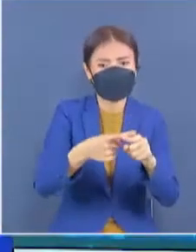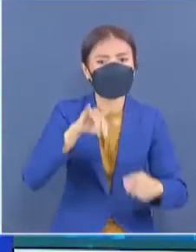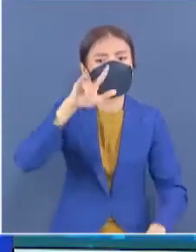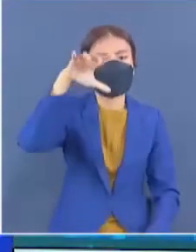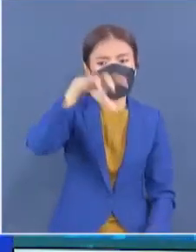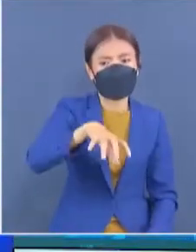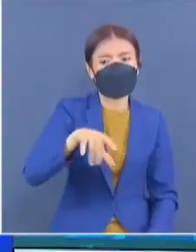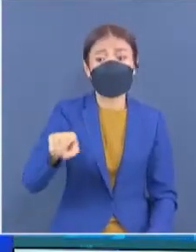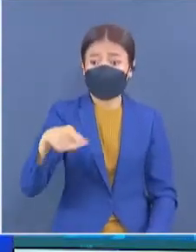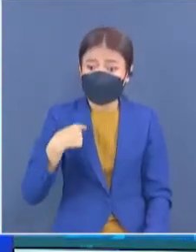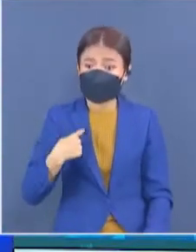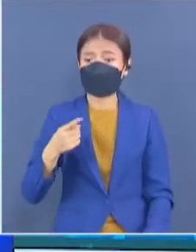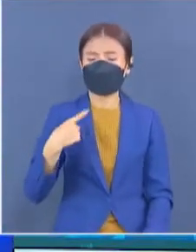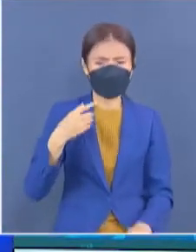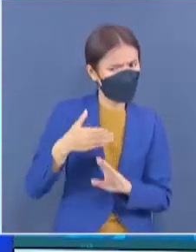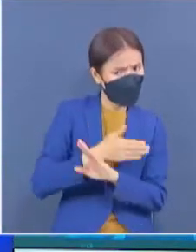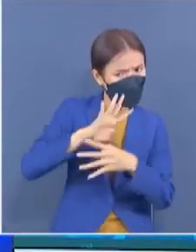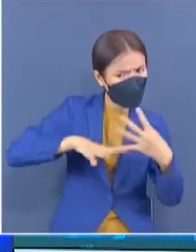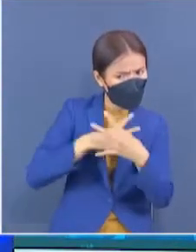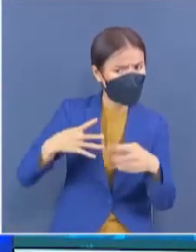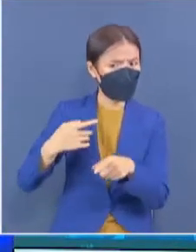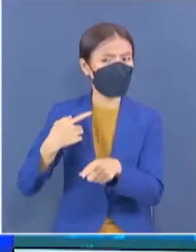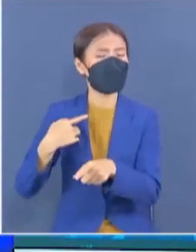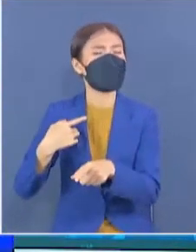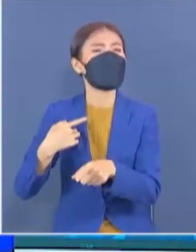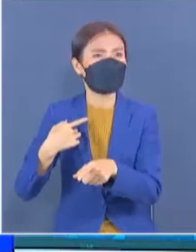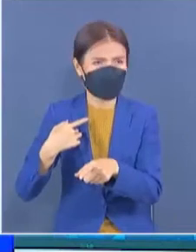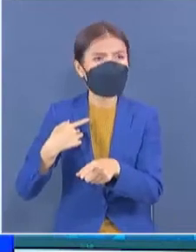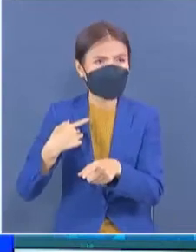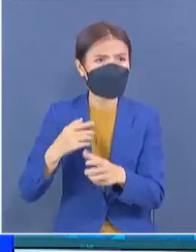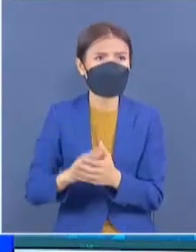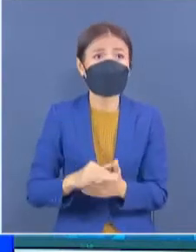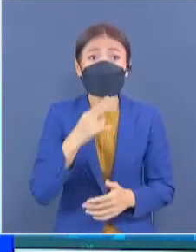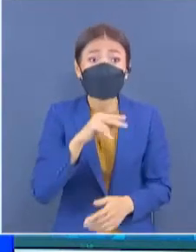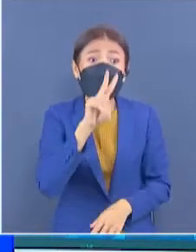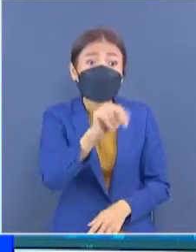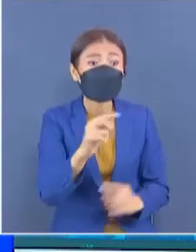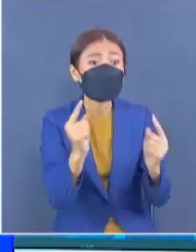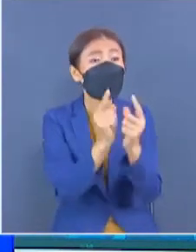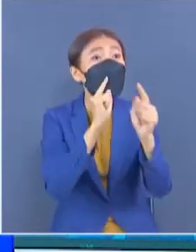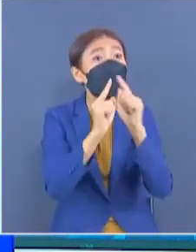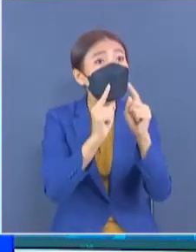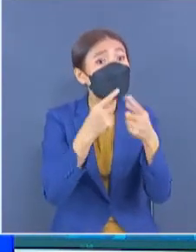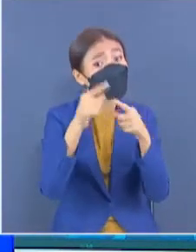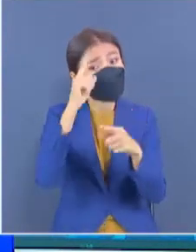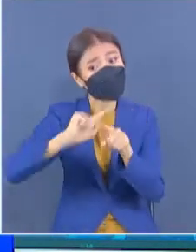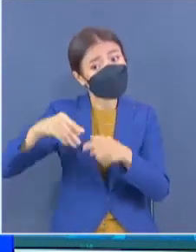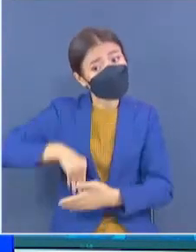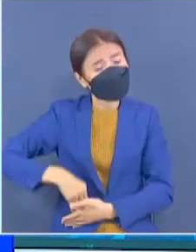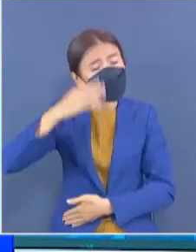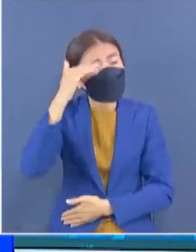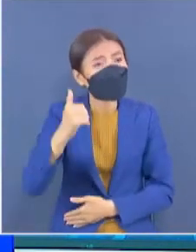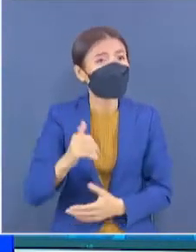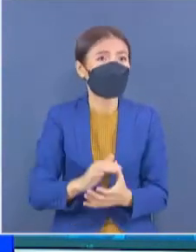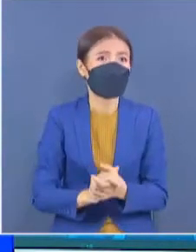านี่แหละการพกมีดเข้ามานี่แหละเพื่อจะมานัดเคลียร์กันแม่อย่างที่เราคุยนะนัดเคลียร์ต้องพกมีดมาด้วย ใช่แล้วเวลาพก